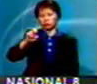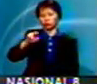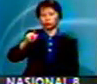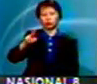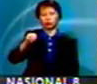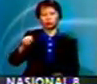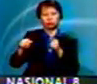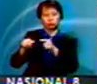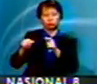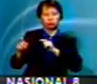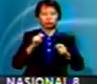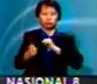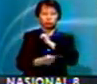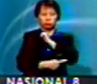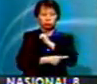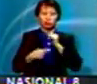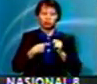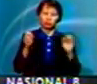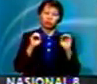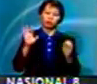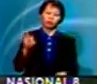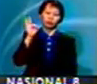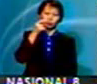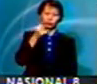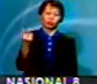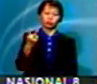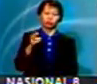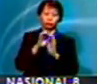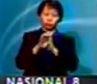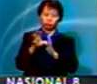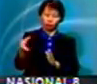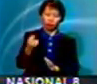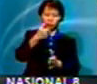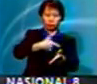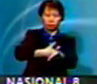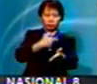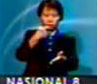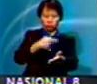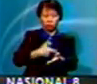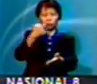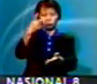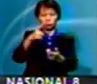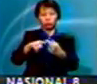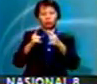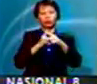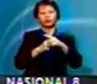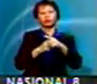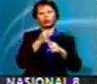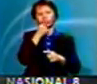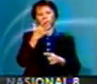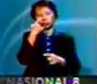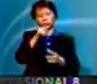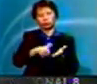dikenakan tindakan. Kita tidak ada pilihan sebab kedua-dua sampel, sampel pertama dan sampel kedua positif untuk